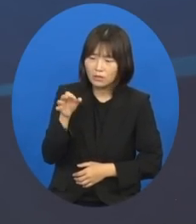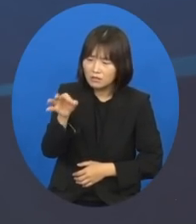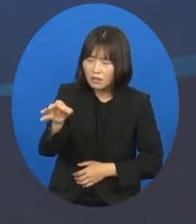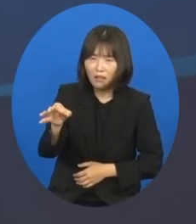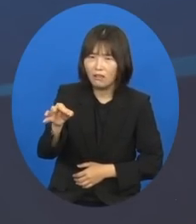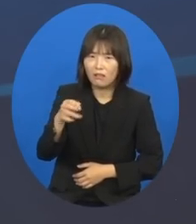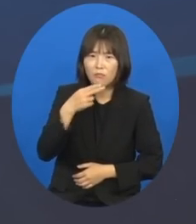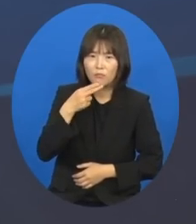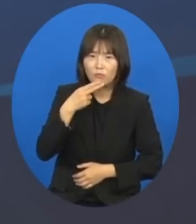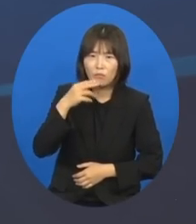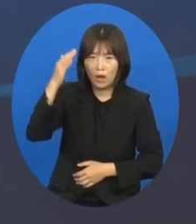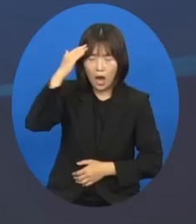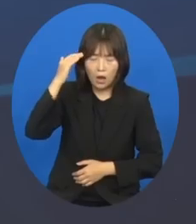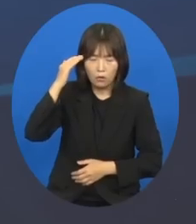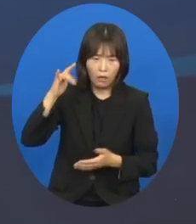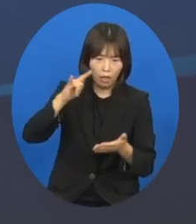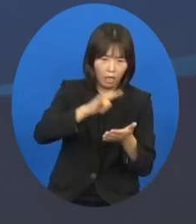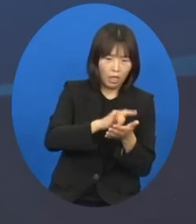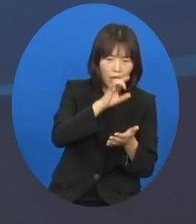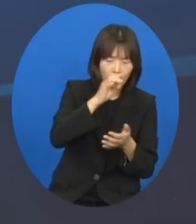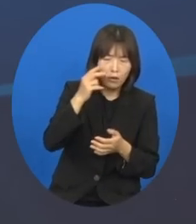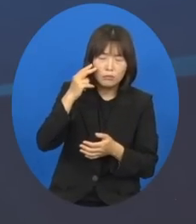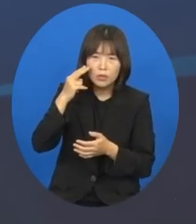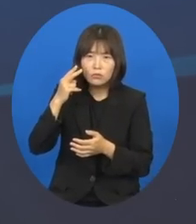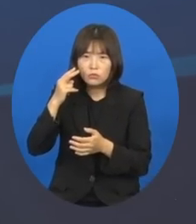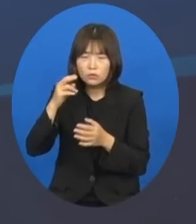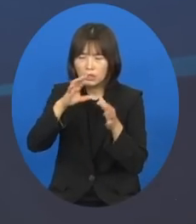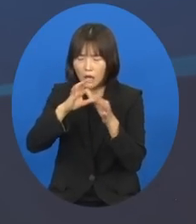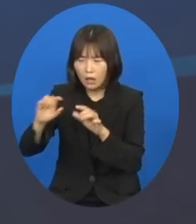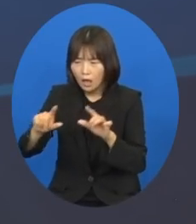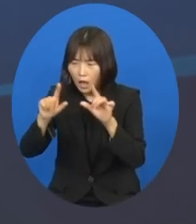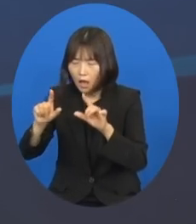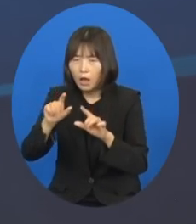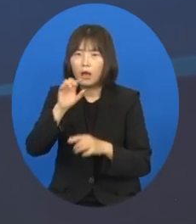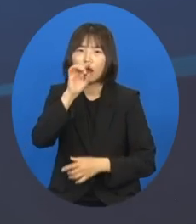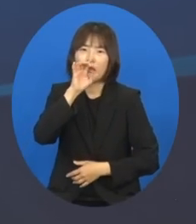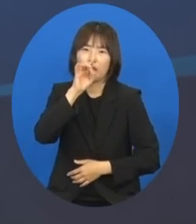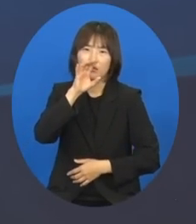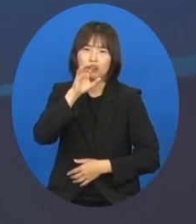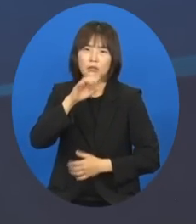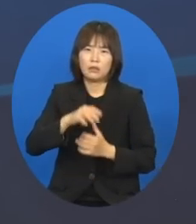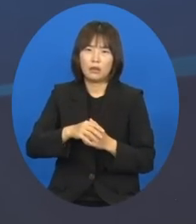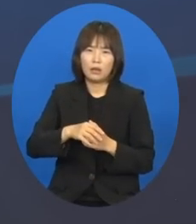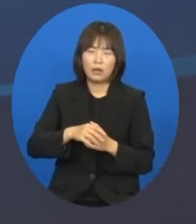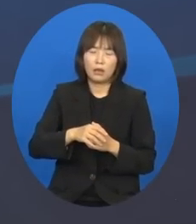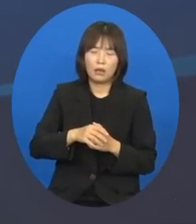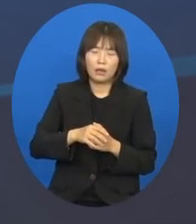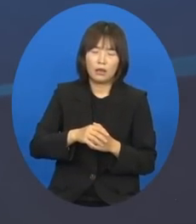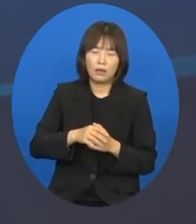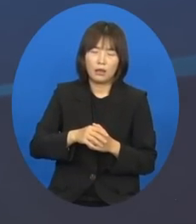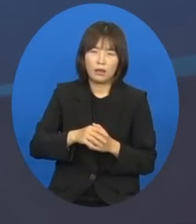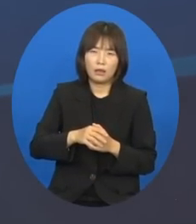한국으로 돌아갈 수도 없고 미국에 남을 수도 없는 아무 생각도 나지 않는 21살짜리